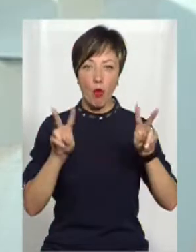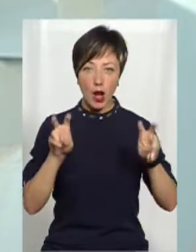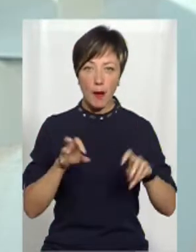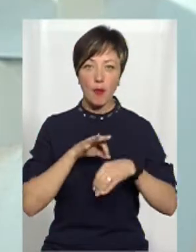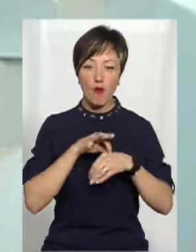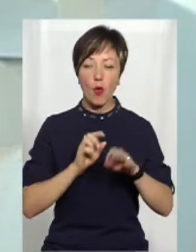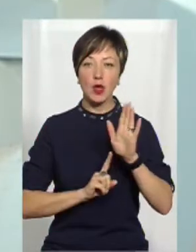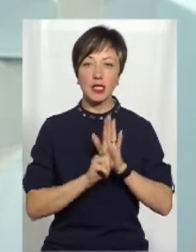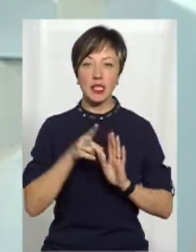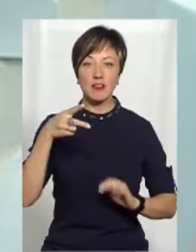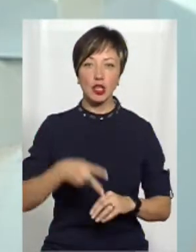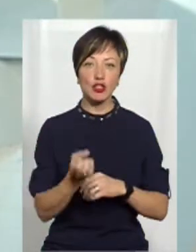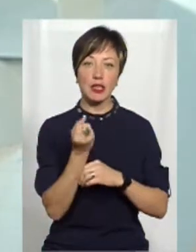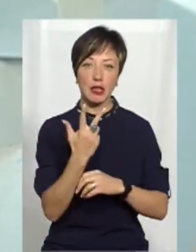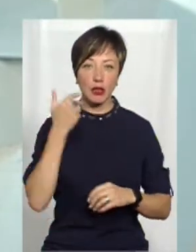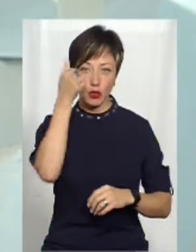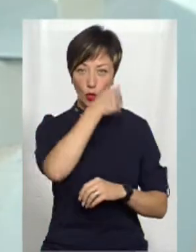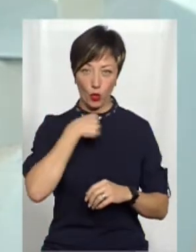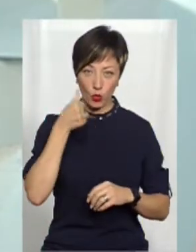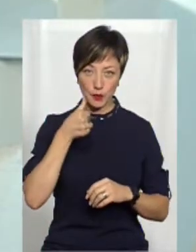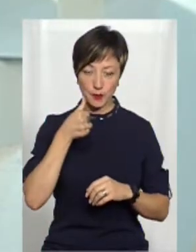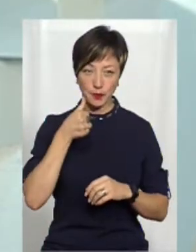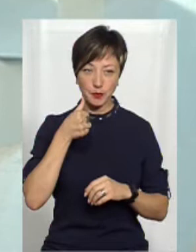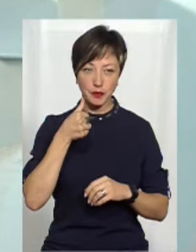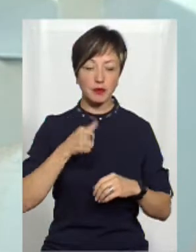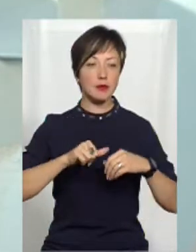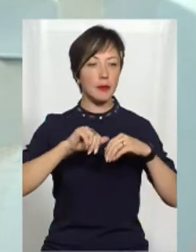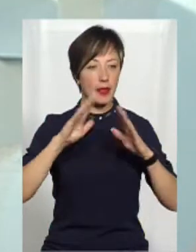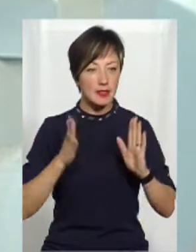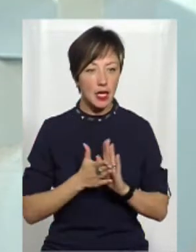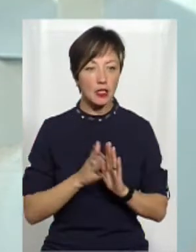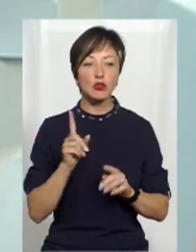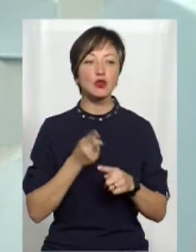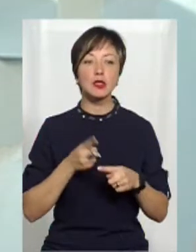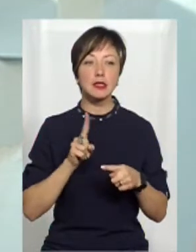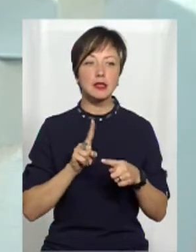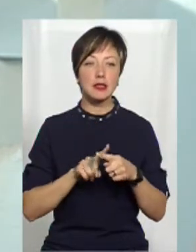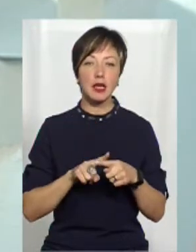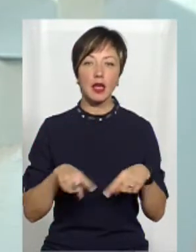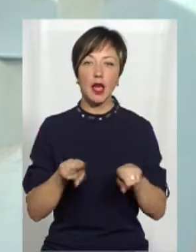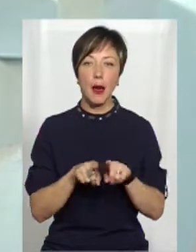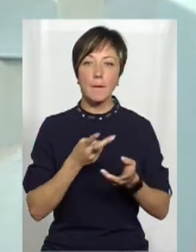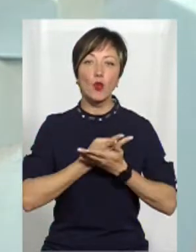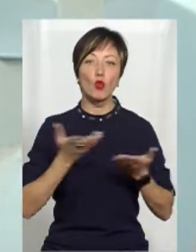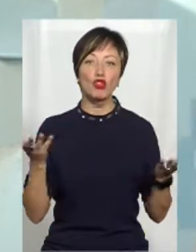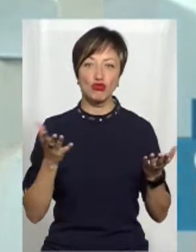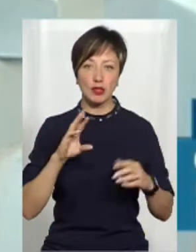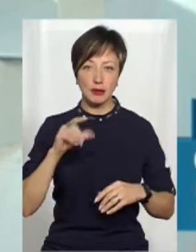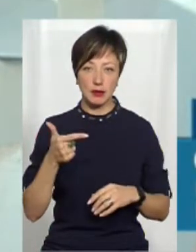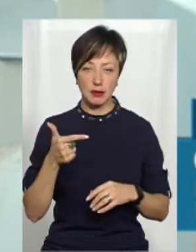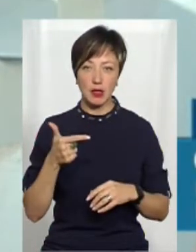з 2013 року. Взагалі, що таке публічність? Публічність,